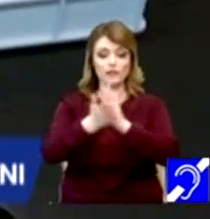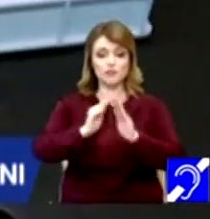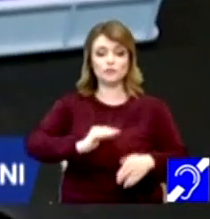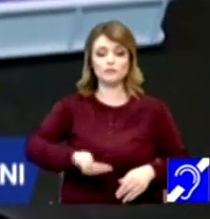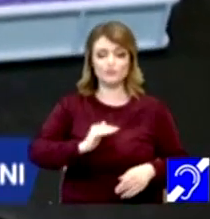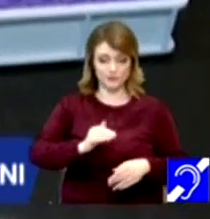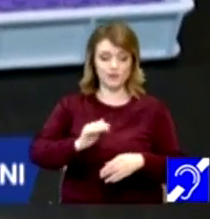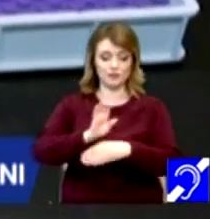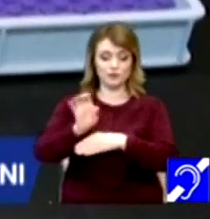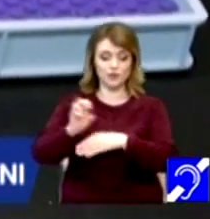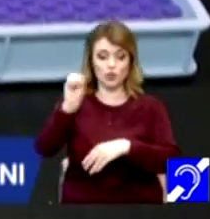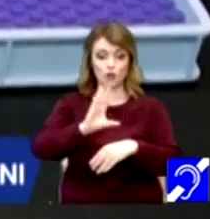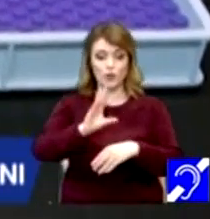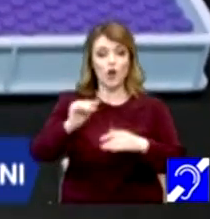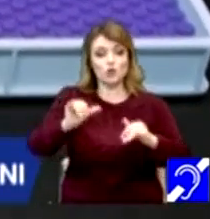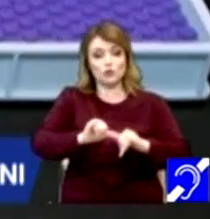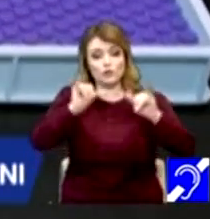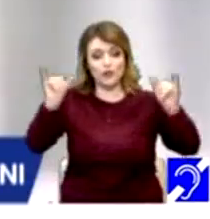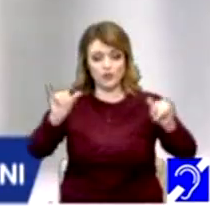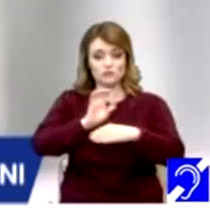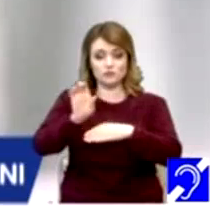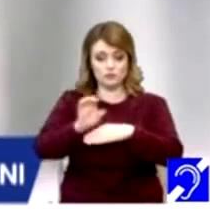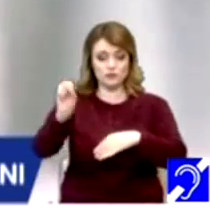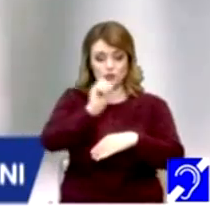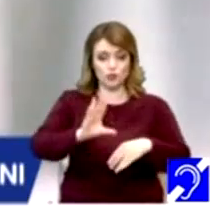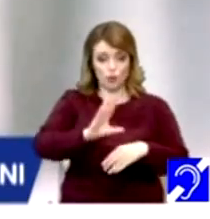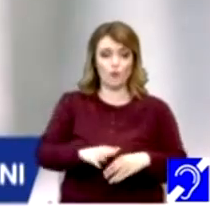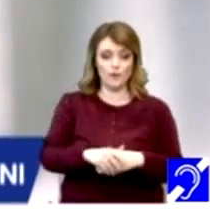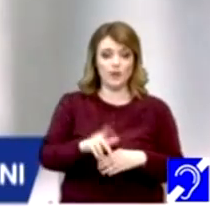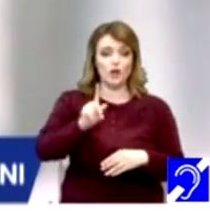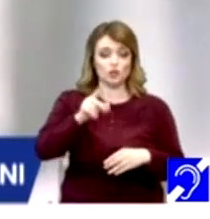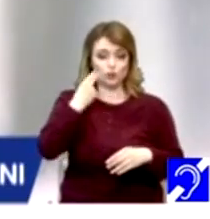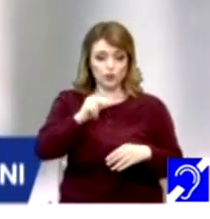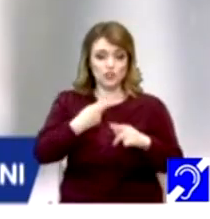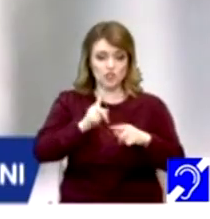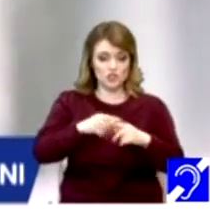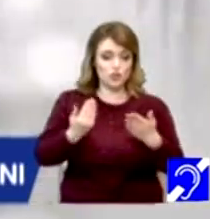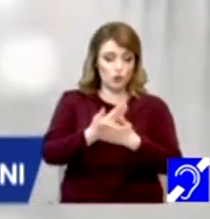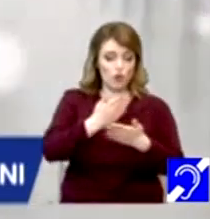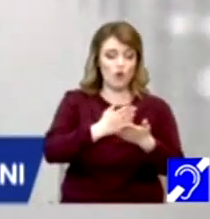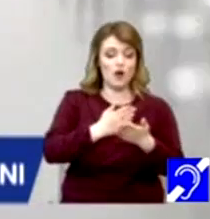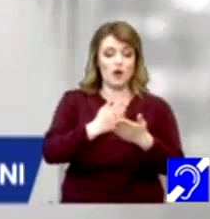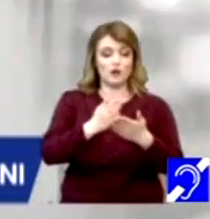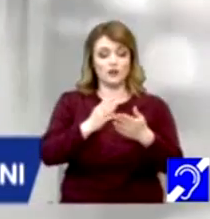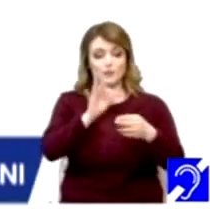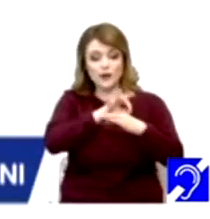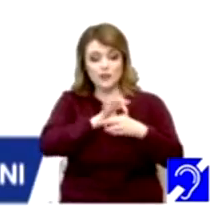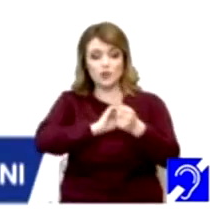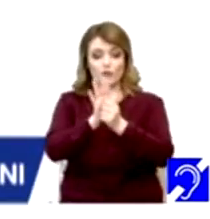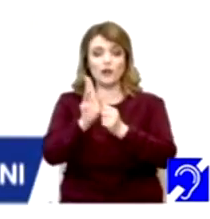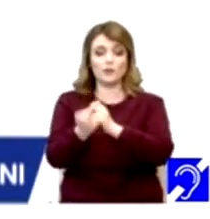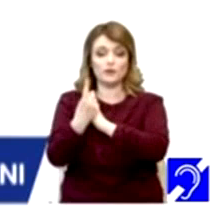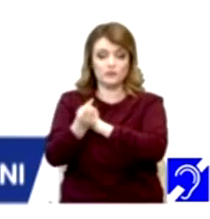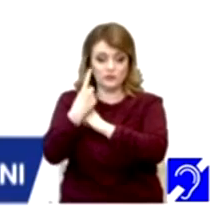europeni pentru a spori capacitatea de producție a vaccinurilor în UE. Pentru contracararea amenințării noilor variante de coronavirus, executivul